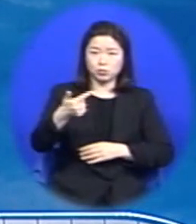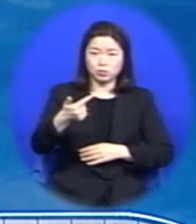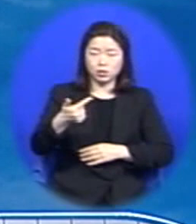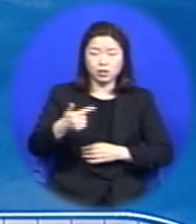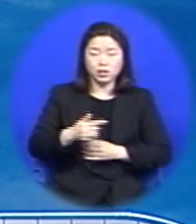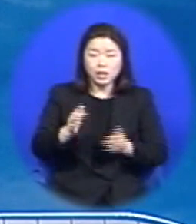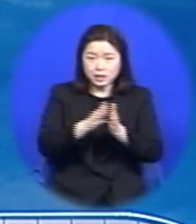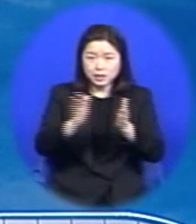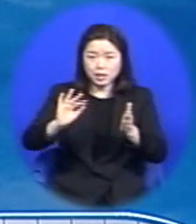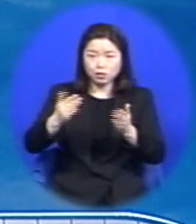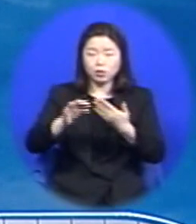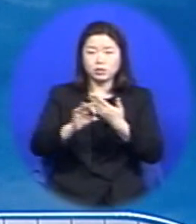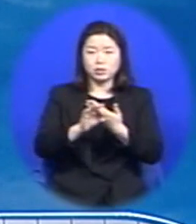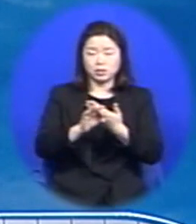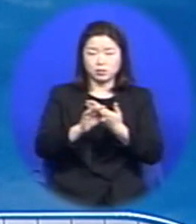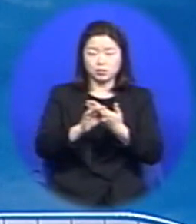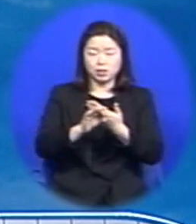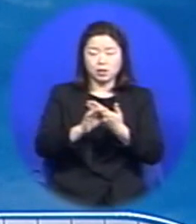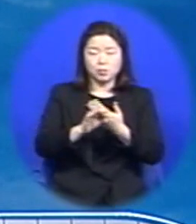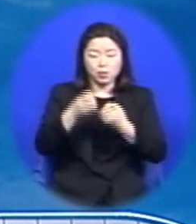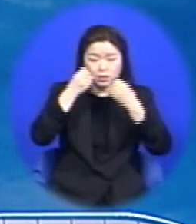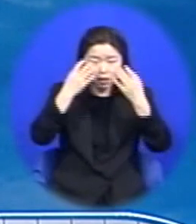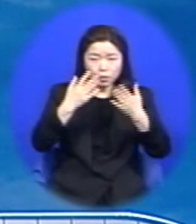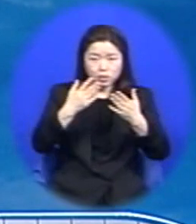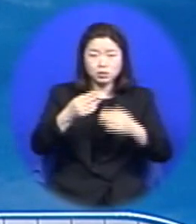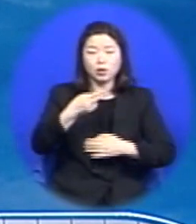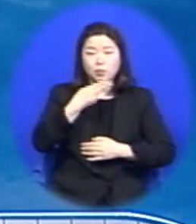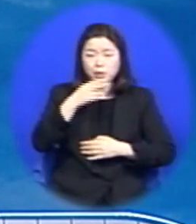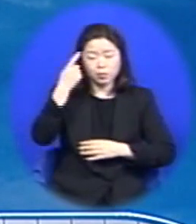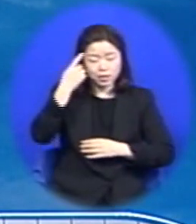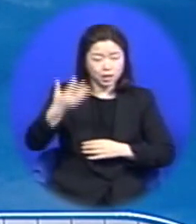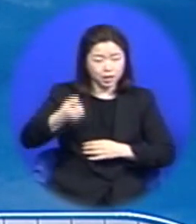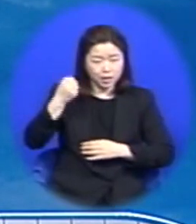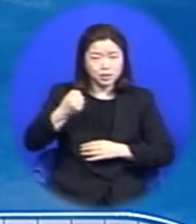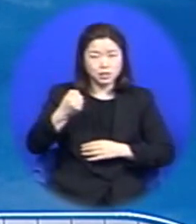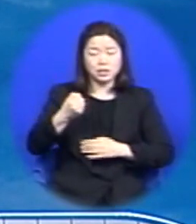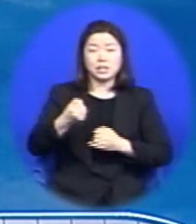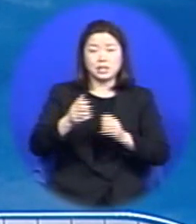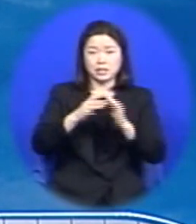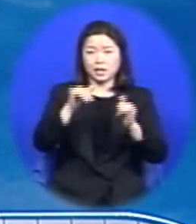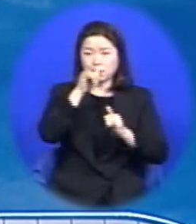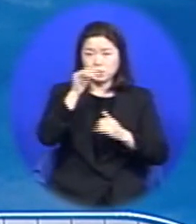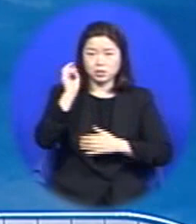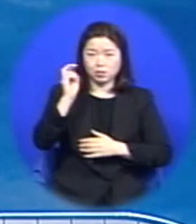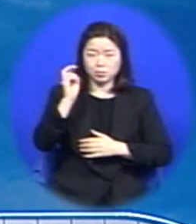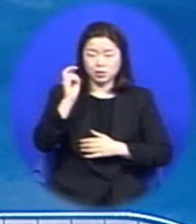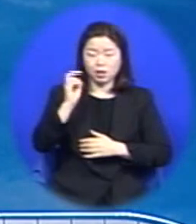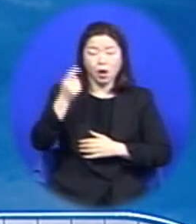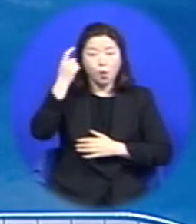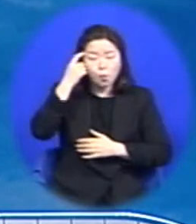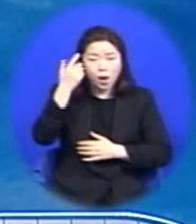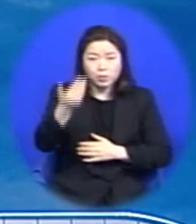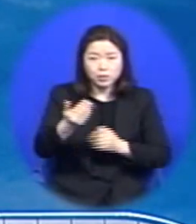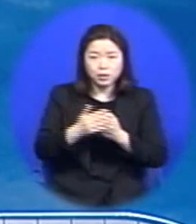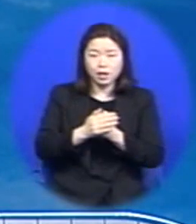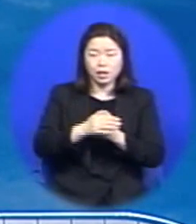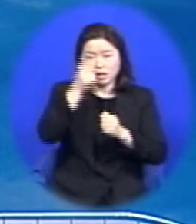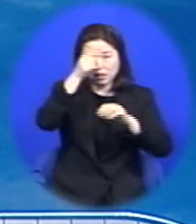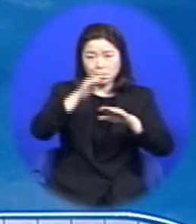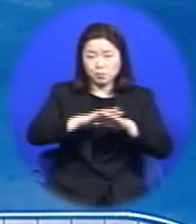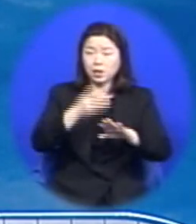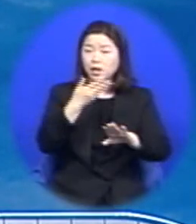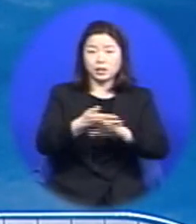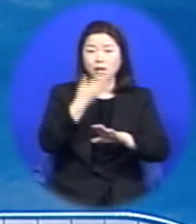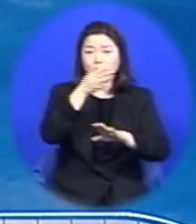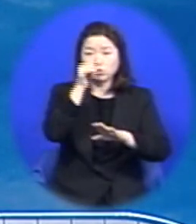됐지만 별로 새로워진 건 없다고 생각하는 분이 있으실 거예요. 근데 여러분 왜 그렇습니까? 예배가 달라질 수